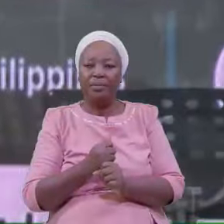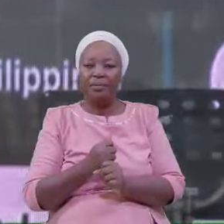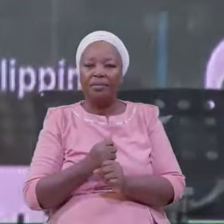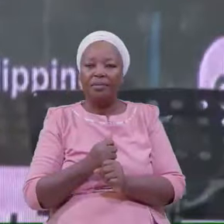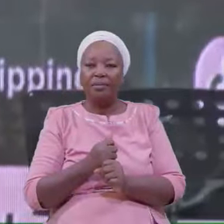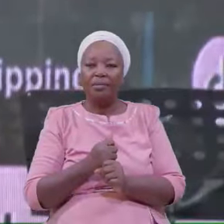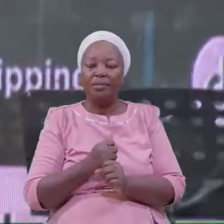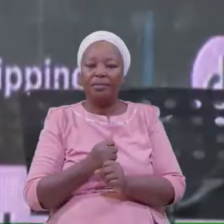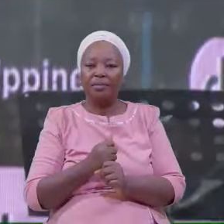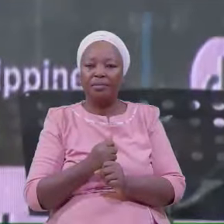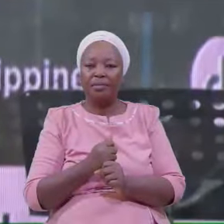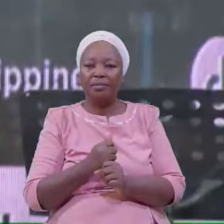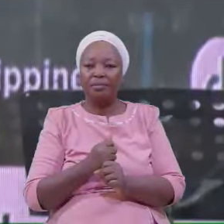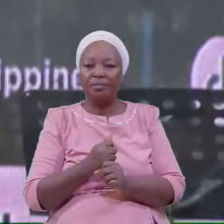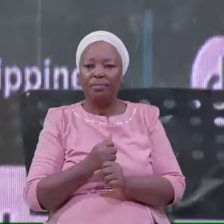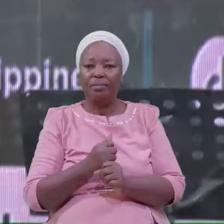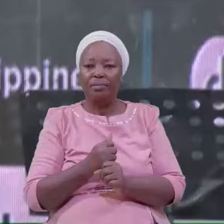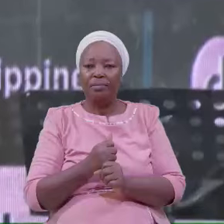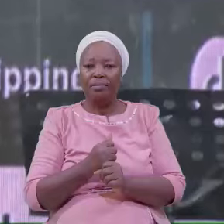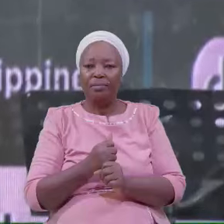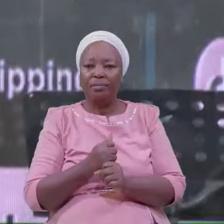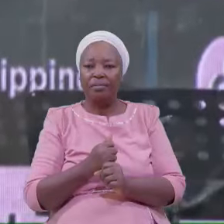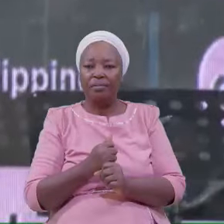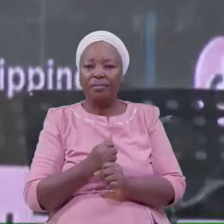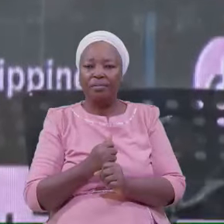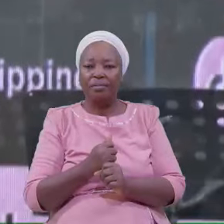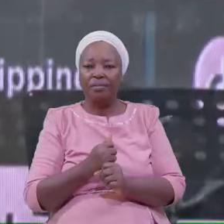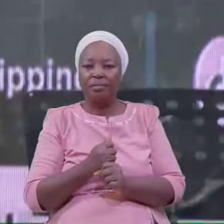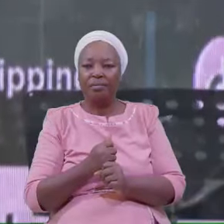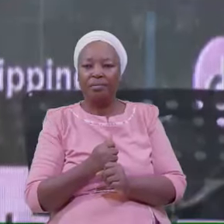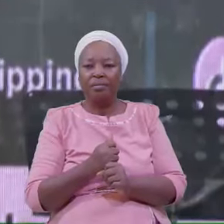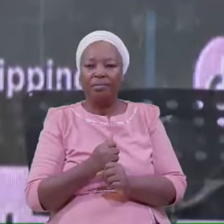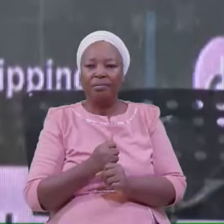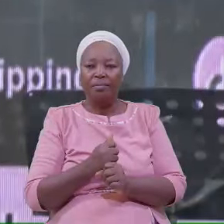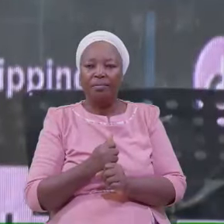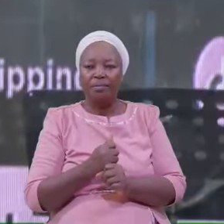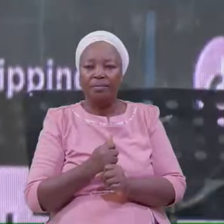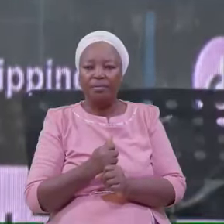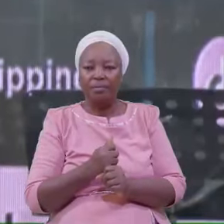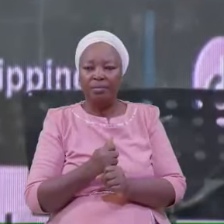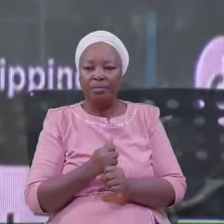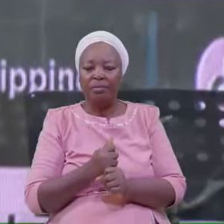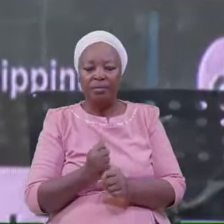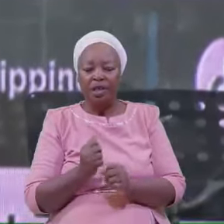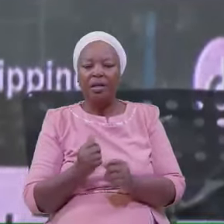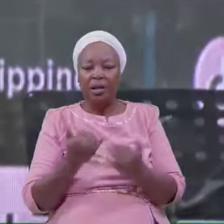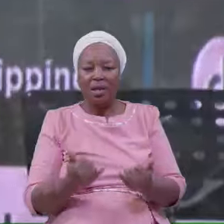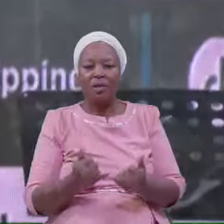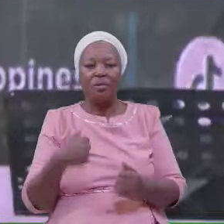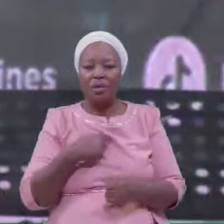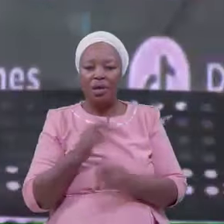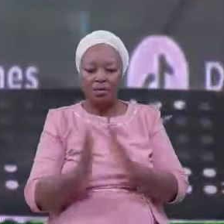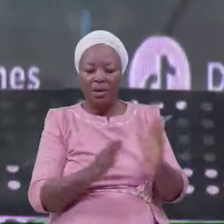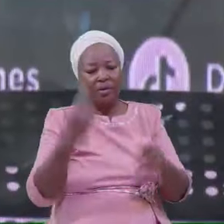Panginoon, naniniwala ako sa Kanya at tinatanggap ko ang kagalingan. Ready for the prayer now. Mananalangin ako